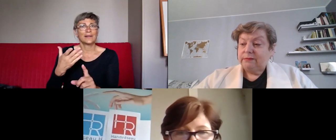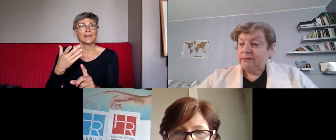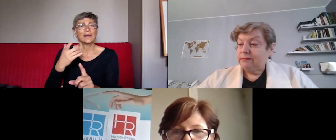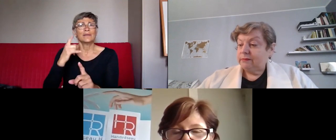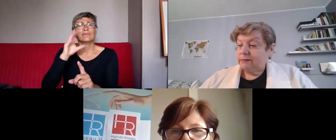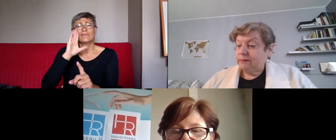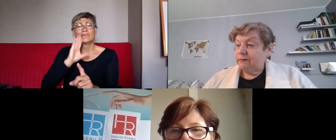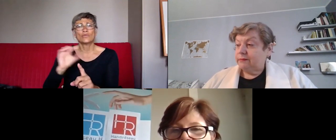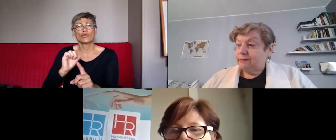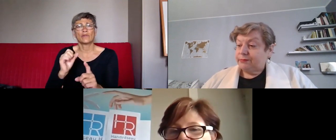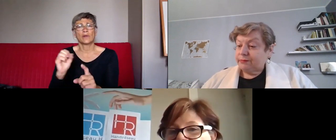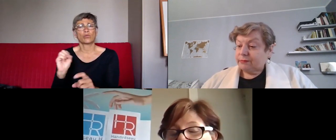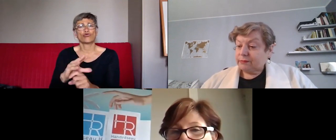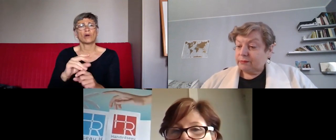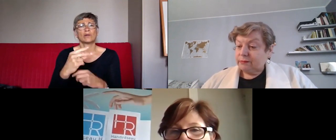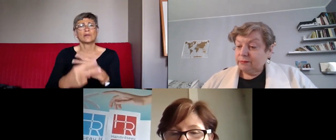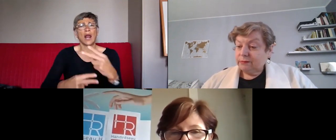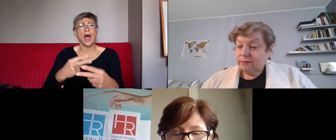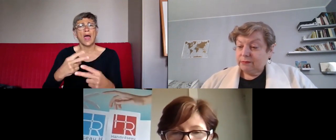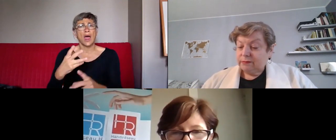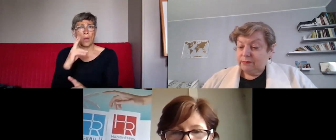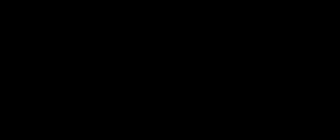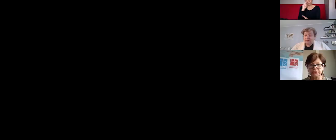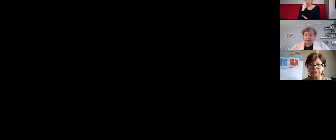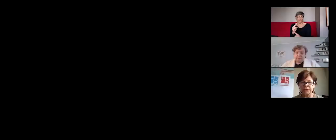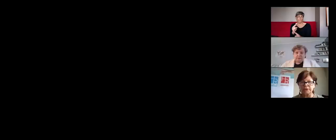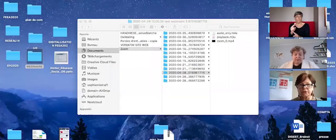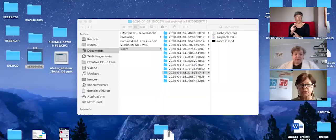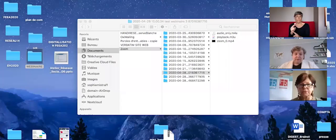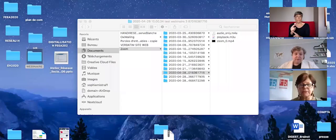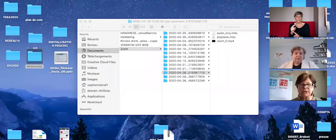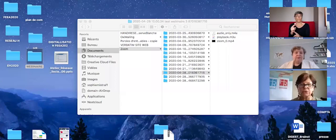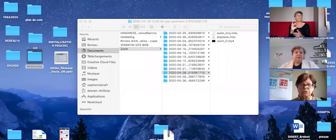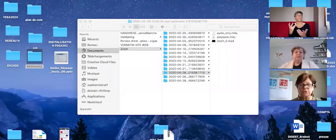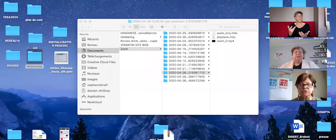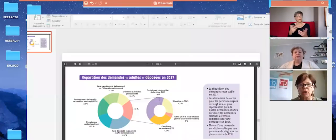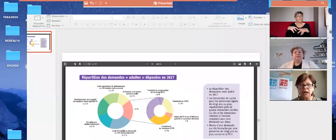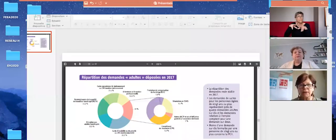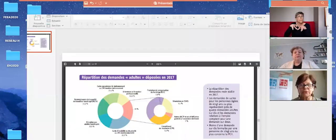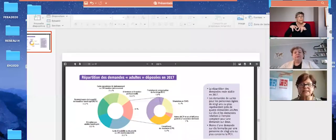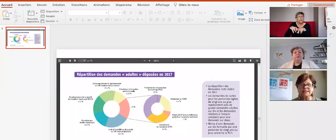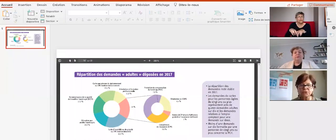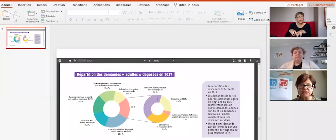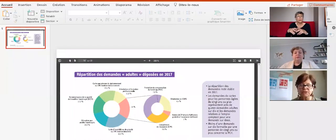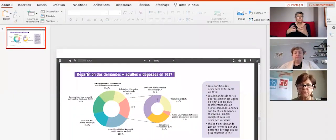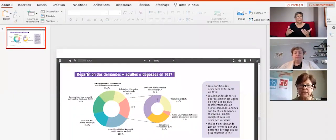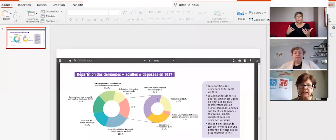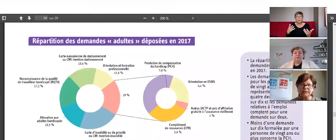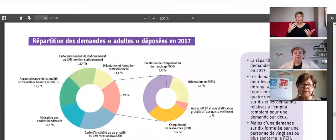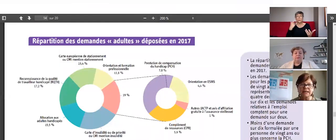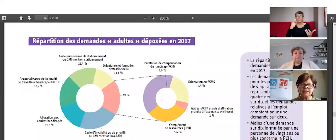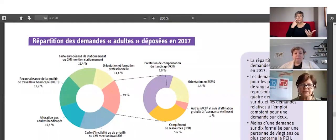slide, on a fait quelques recherches pour nous permettre de voir un peu la